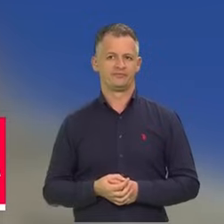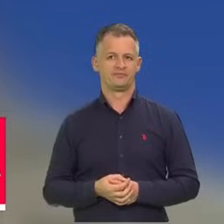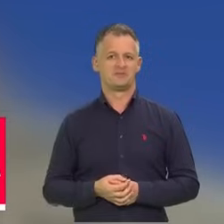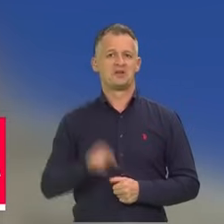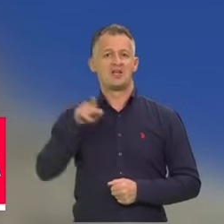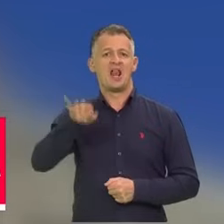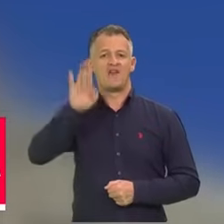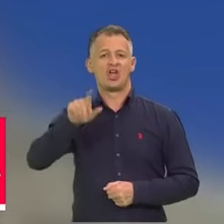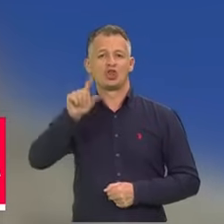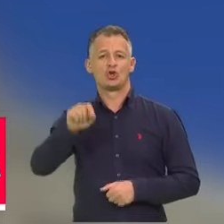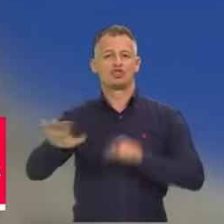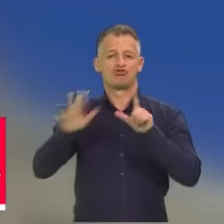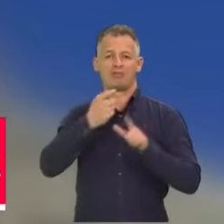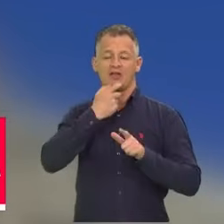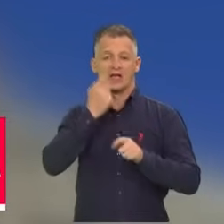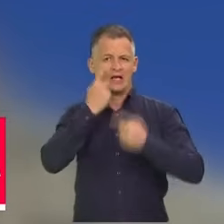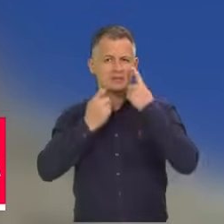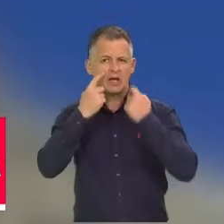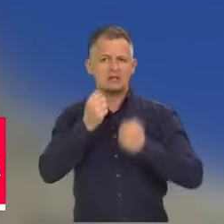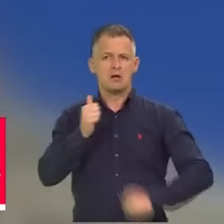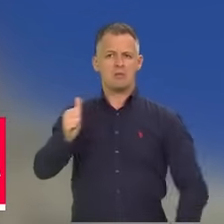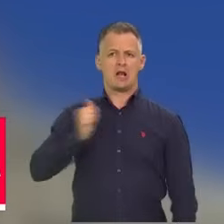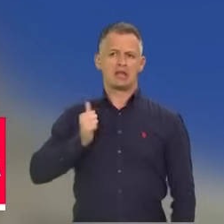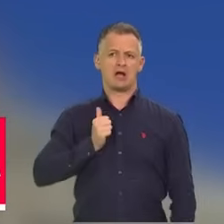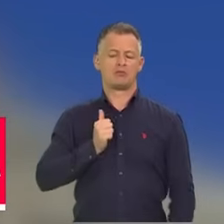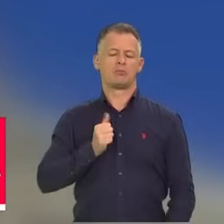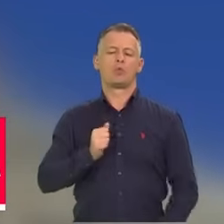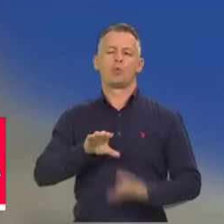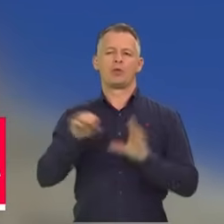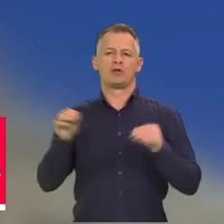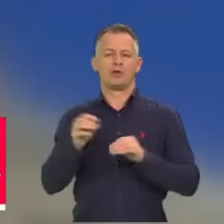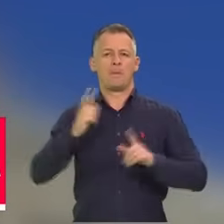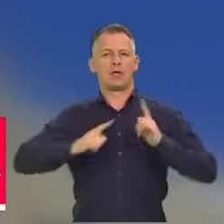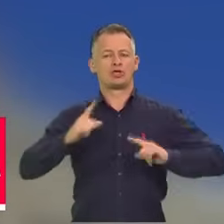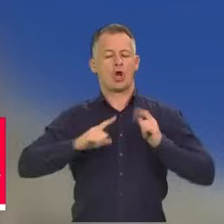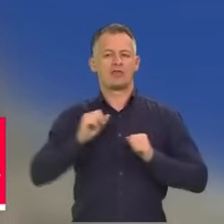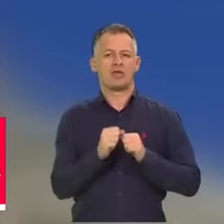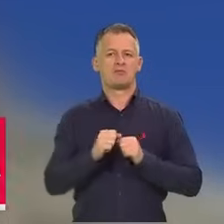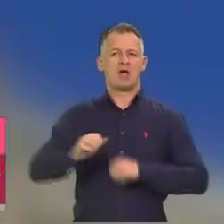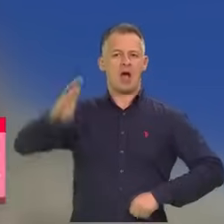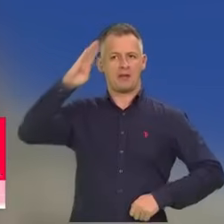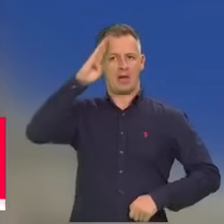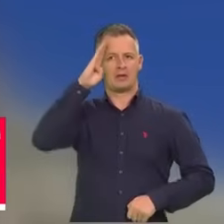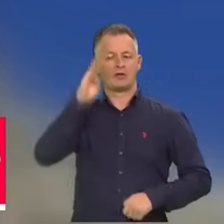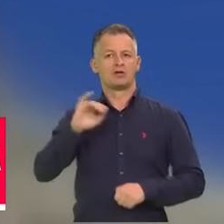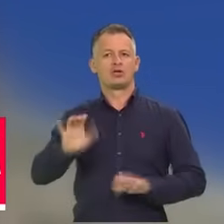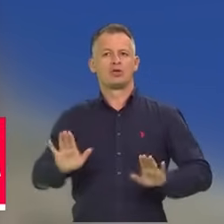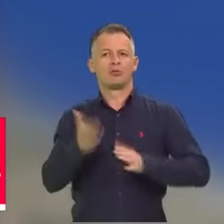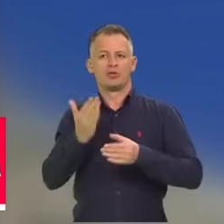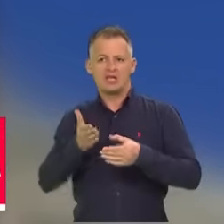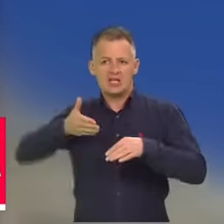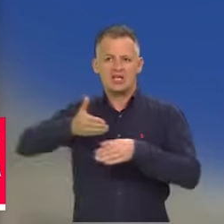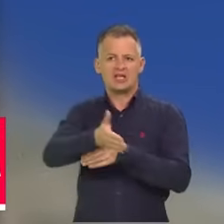Avea doar 27 de ani, dar experiență militară cât pentru o viață. Pasionat de armată și de arme, Rudolf și-a început pregătirea militară imediat